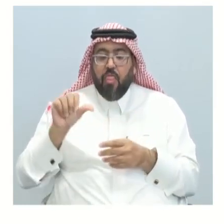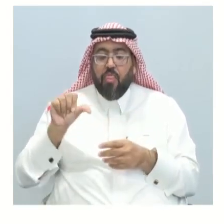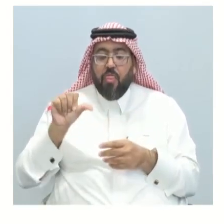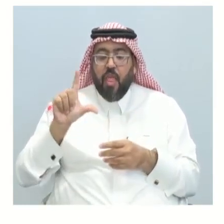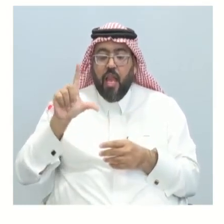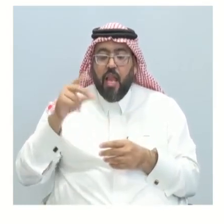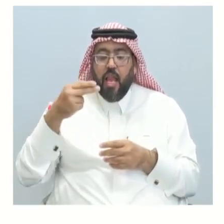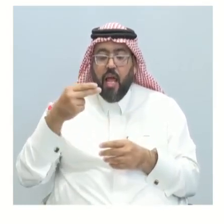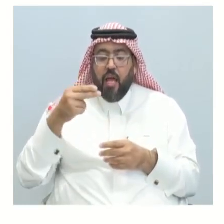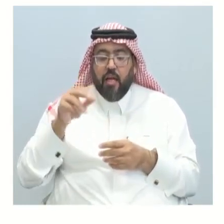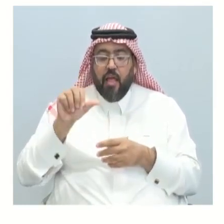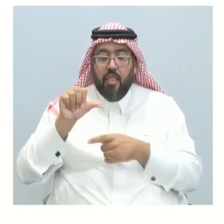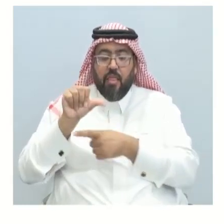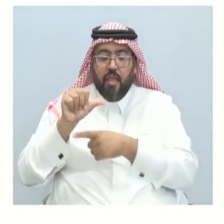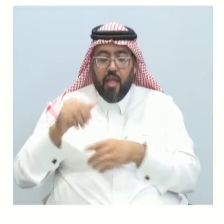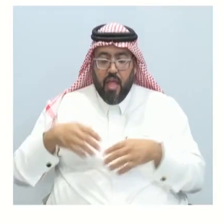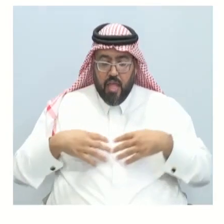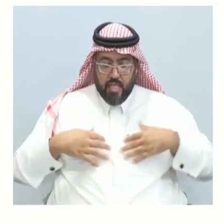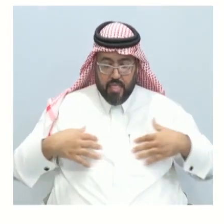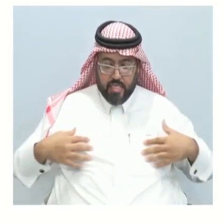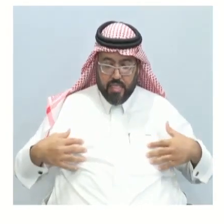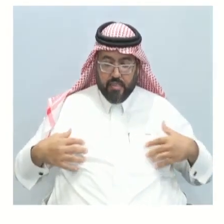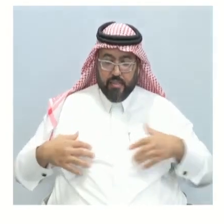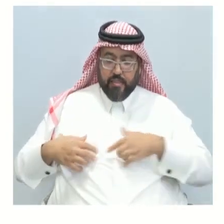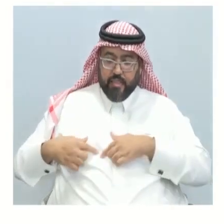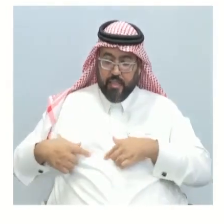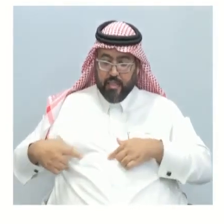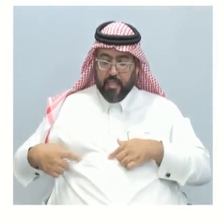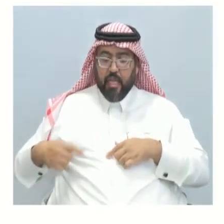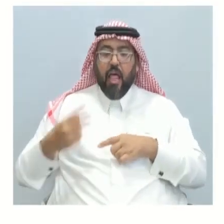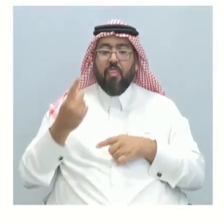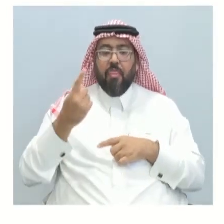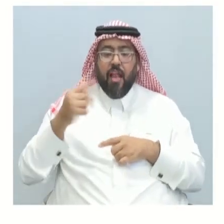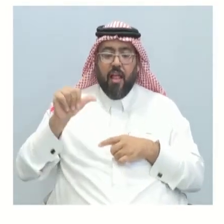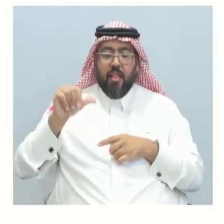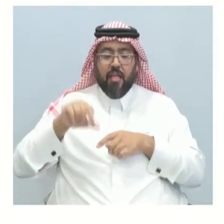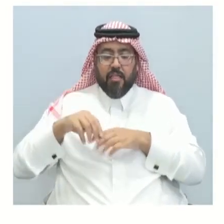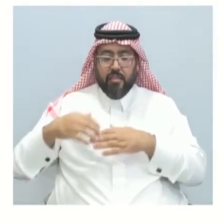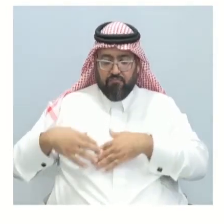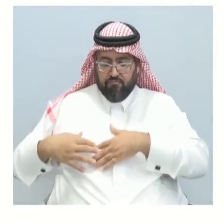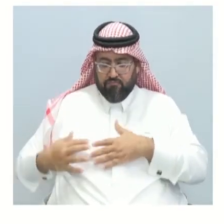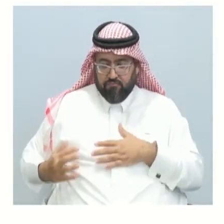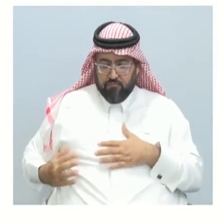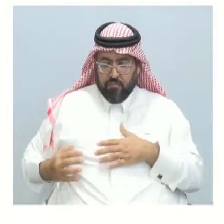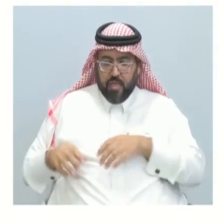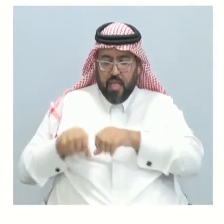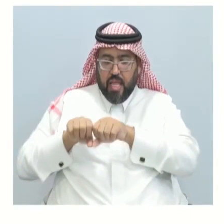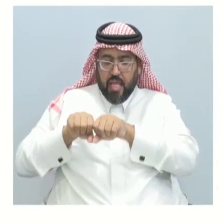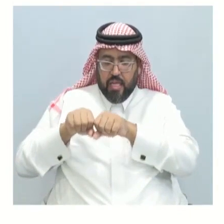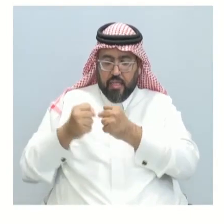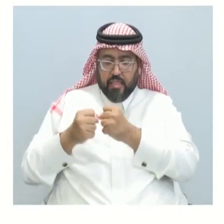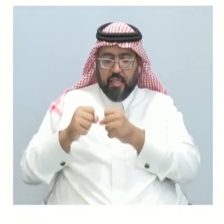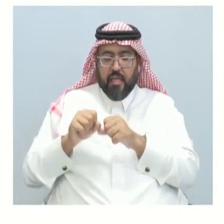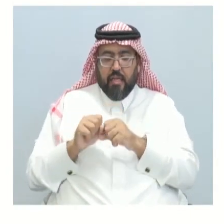ظلع احد عظام الصدر احد عظام الصدر وهو الظلع كسرته اي جاء مفسرا في بعض بعض